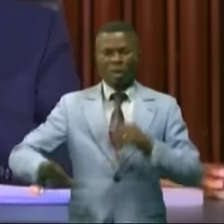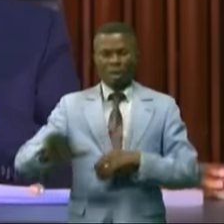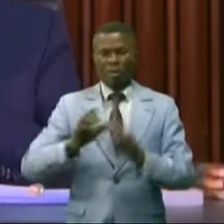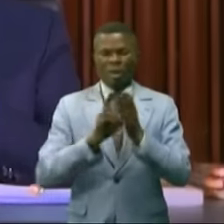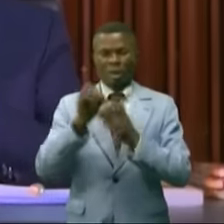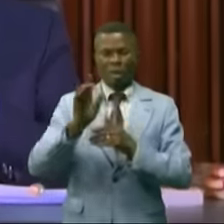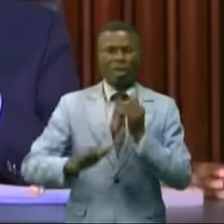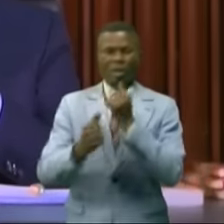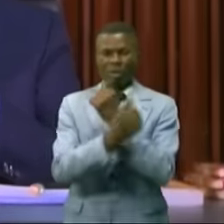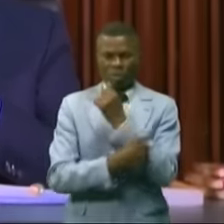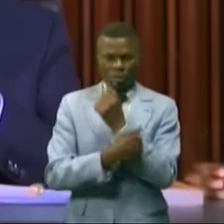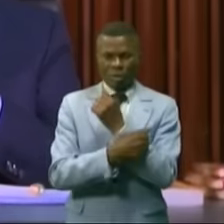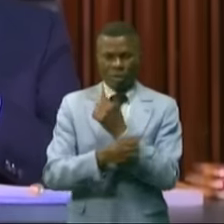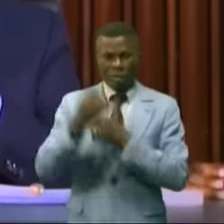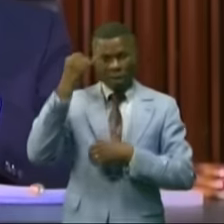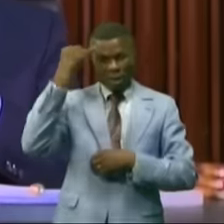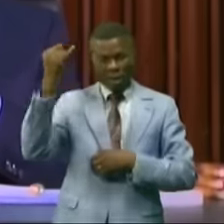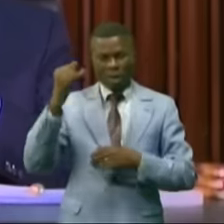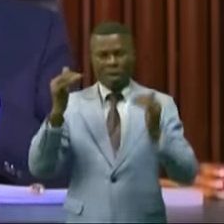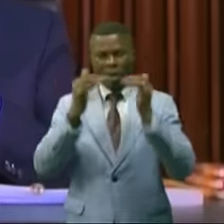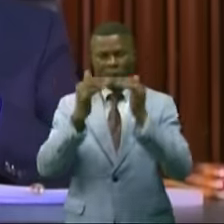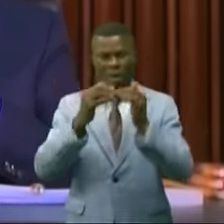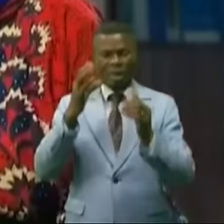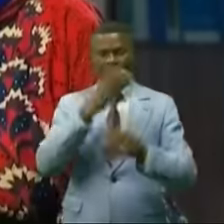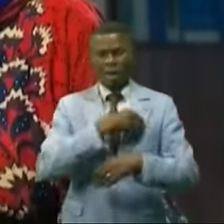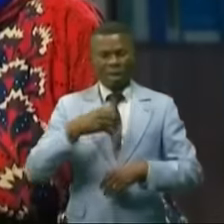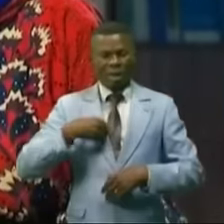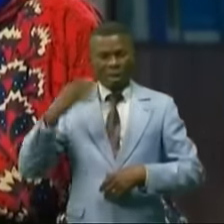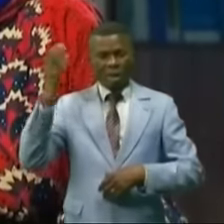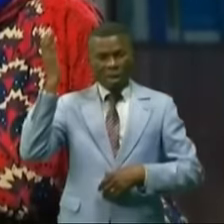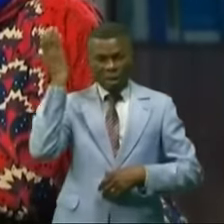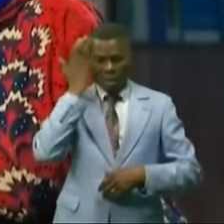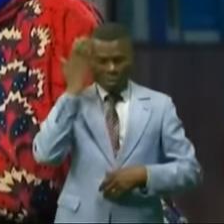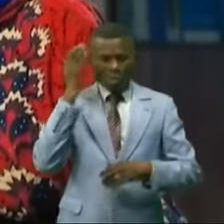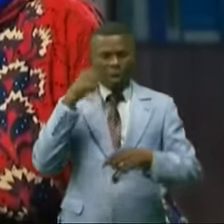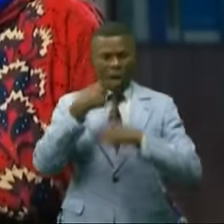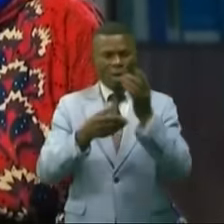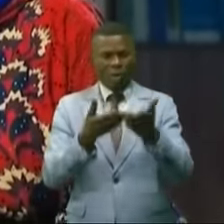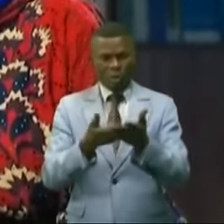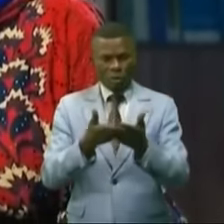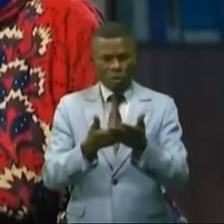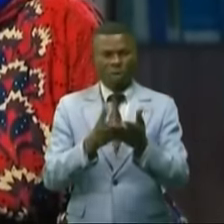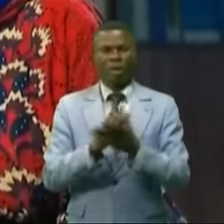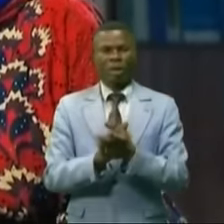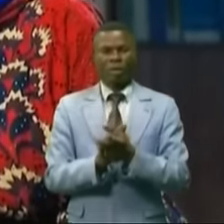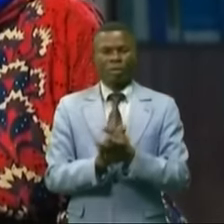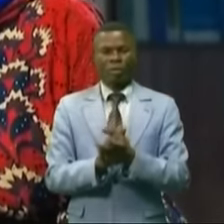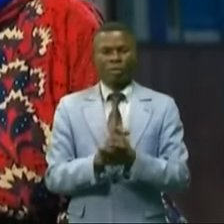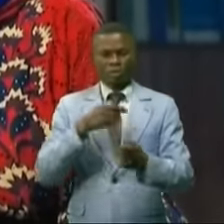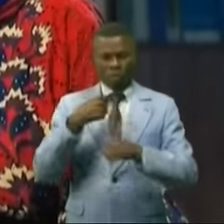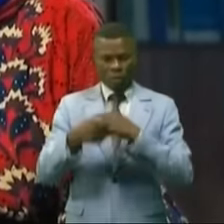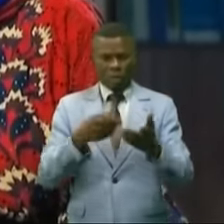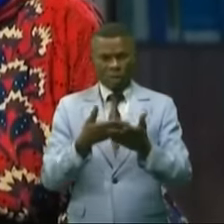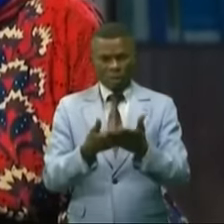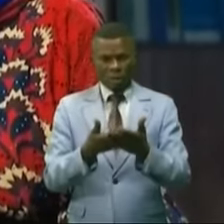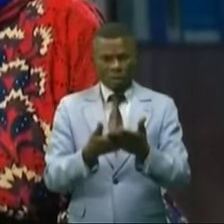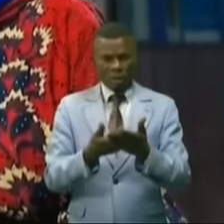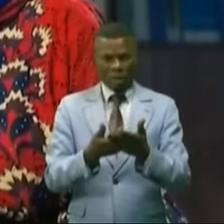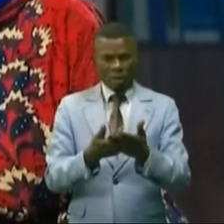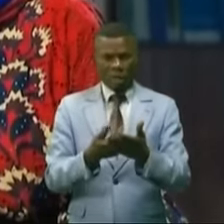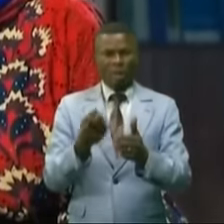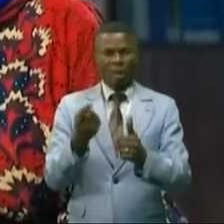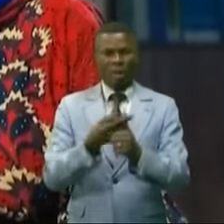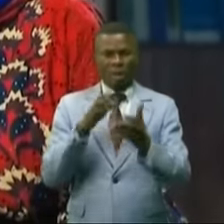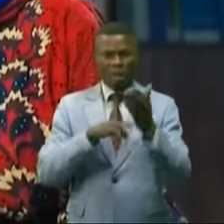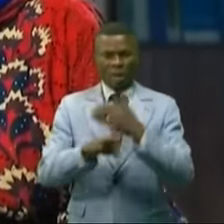développement du pays. L'idée de la parité est partie de là. La parité, le principe de la parité est passé, s'est inscrit